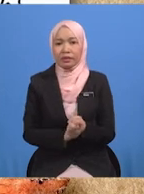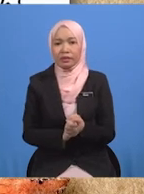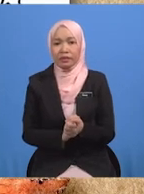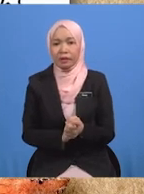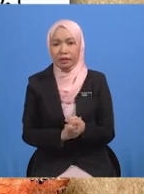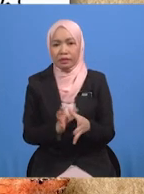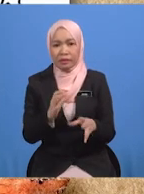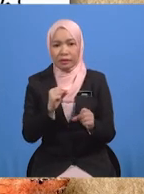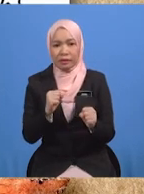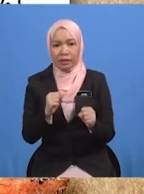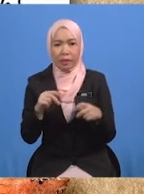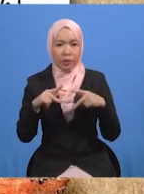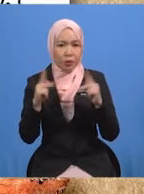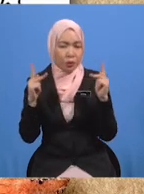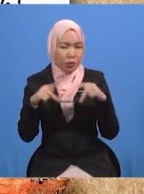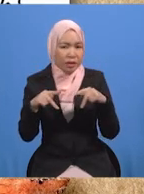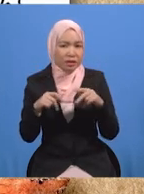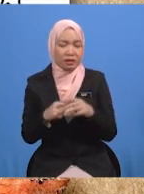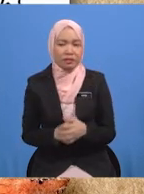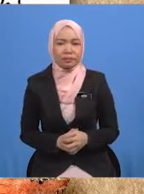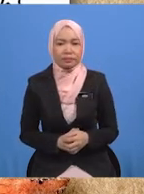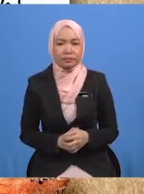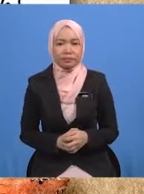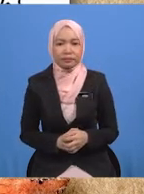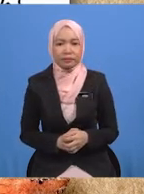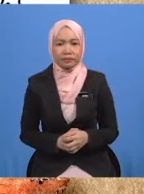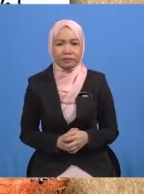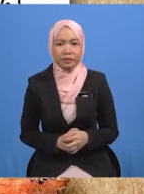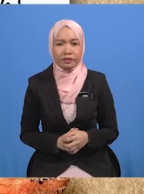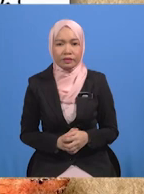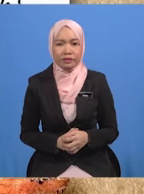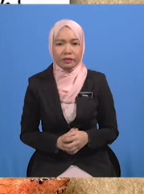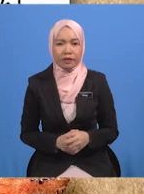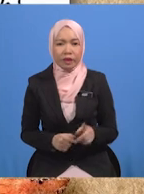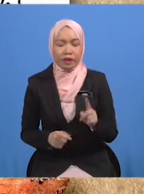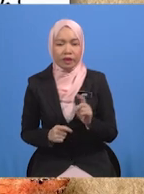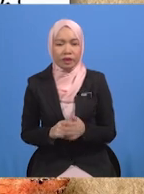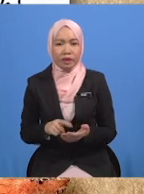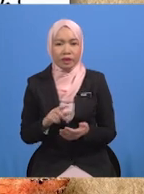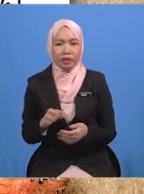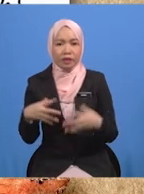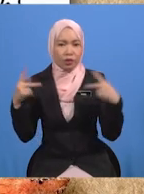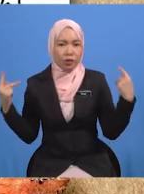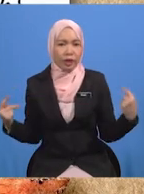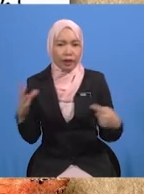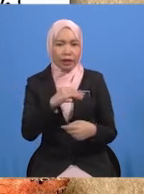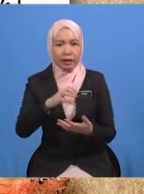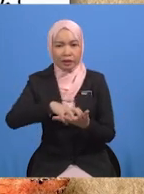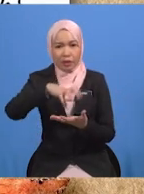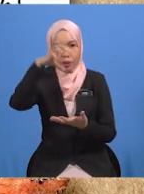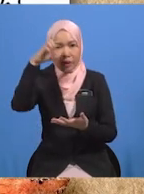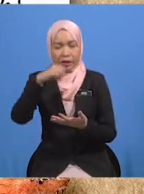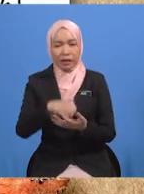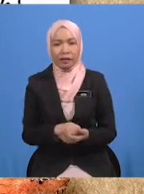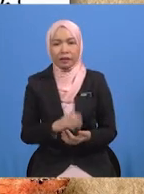itu. Keluasan tanah jajahan juga melambangkan kekuatan dan kekayaan kuasa barat